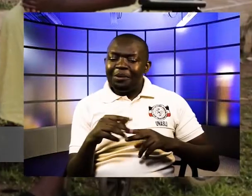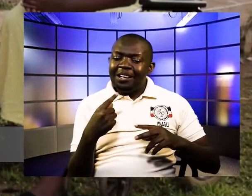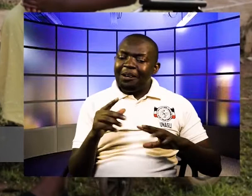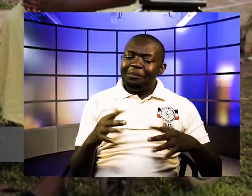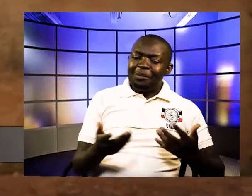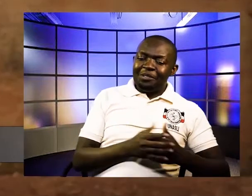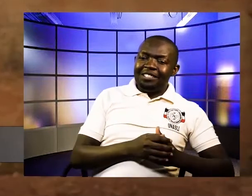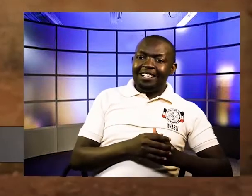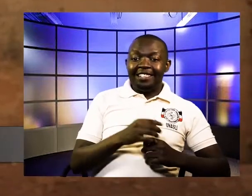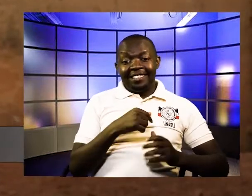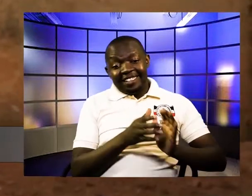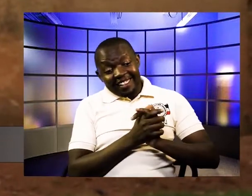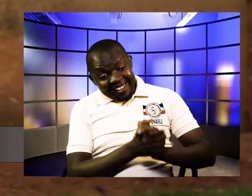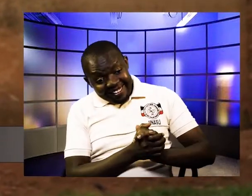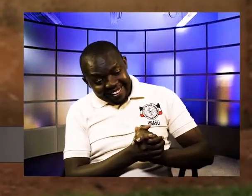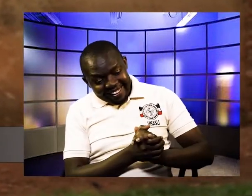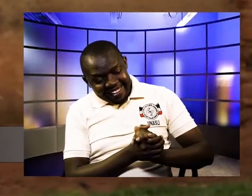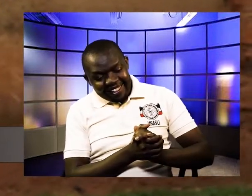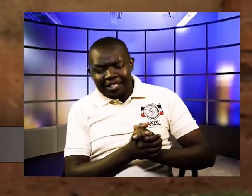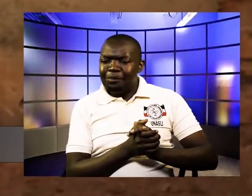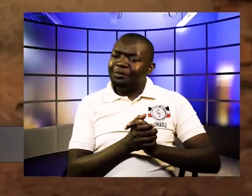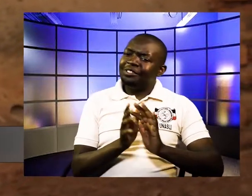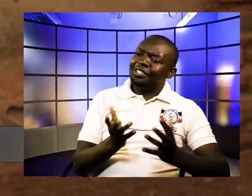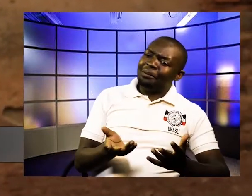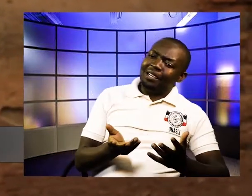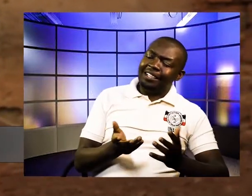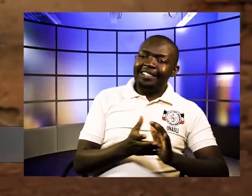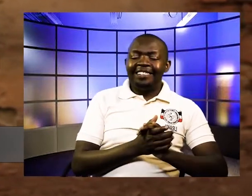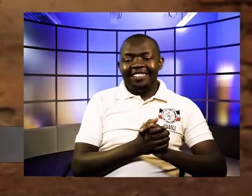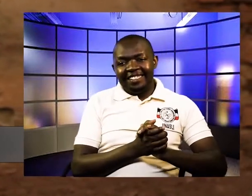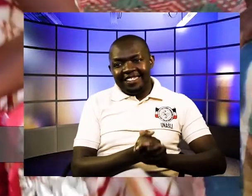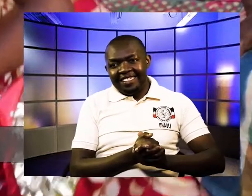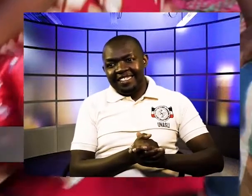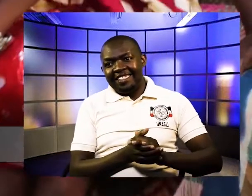mbutia. Mirade. Ugeva di.